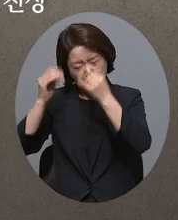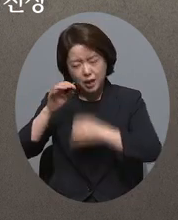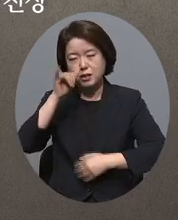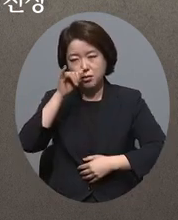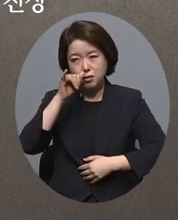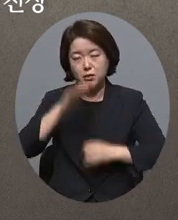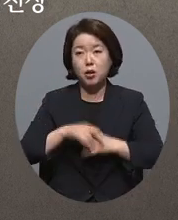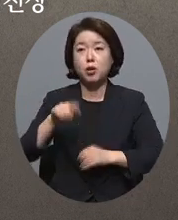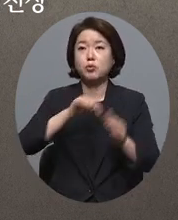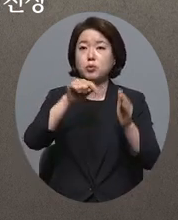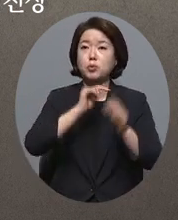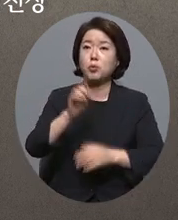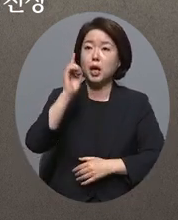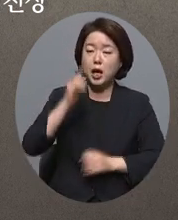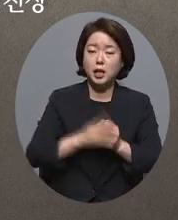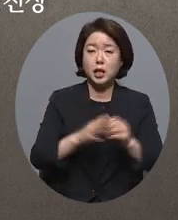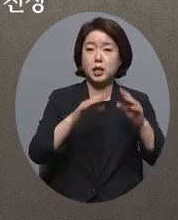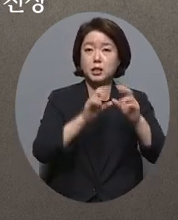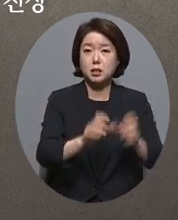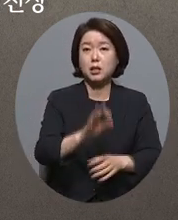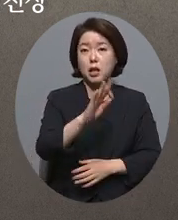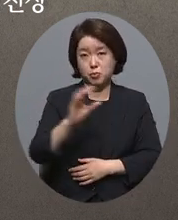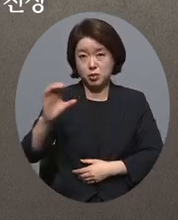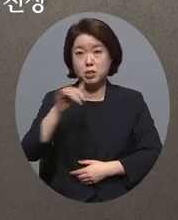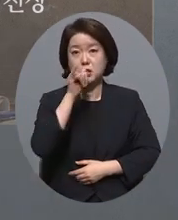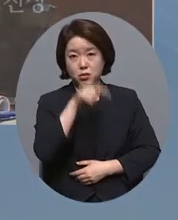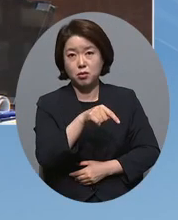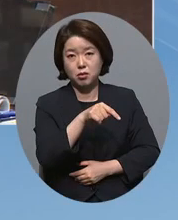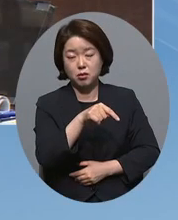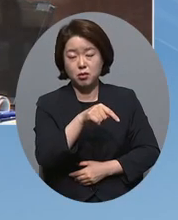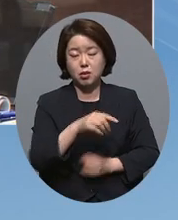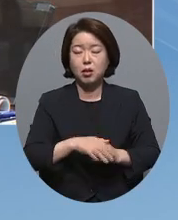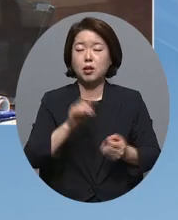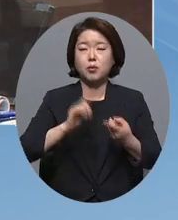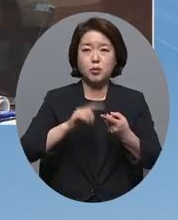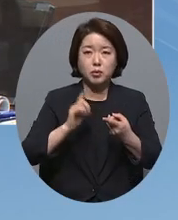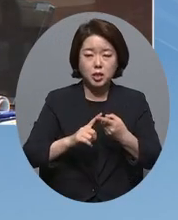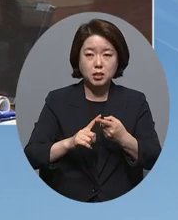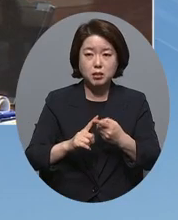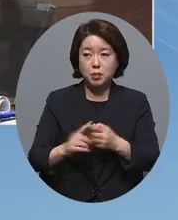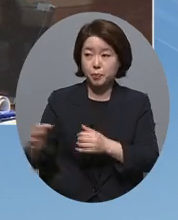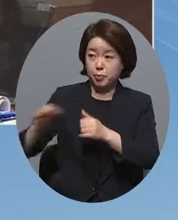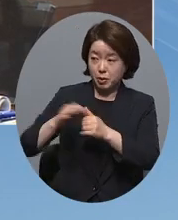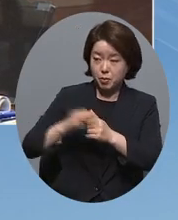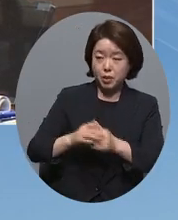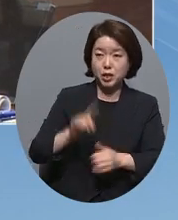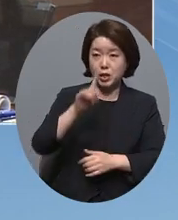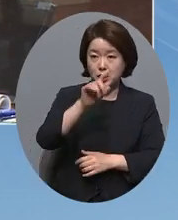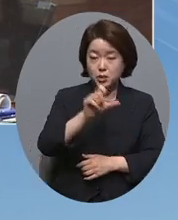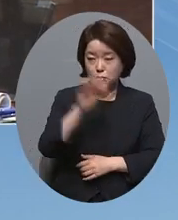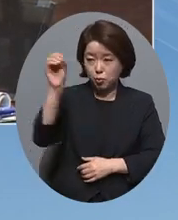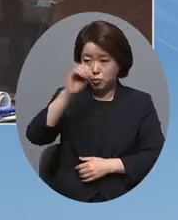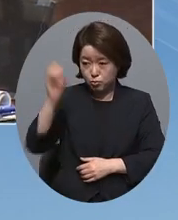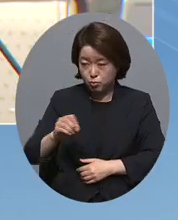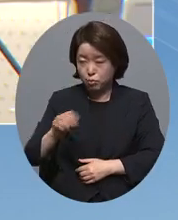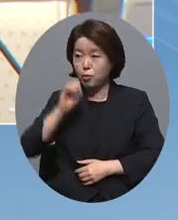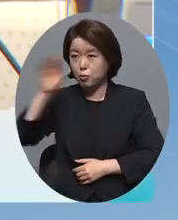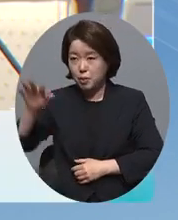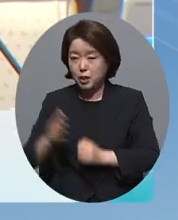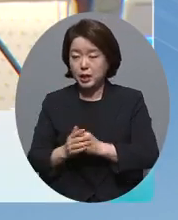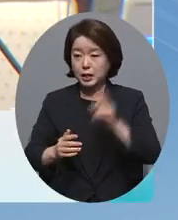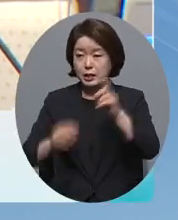그 중에 하나가 성남 fc인 겁니다 성남 fc에 대해서 기부채납을 처음에 15% 얘기를 했다가